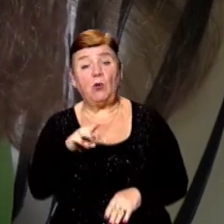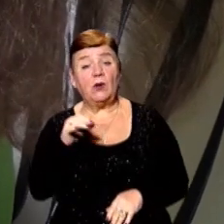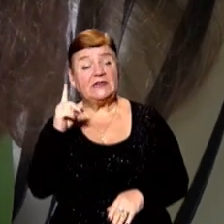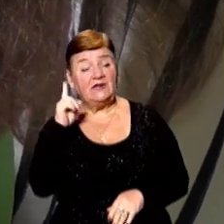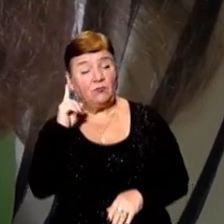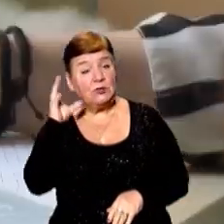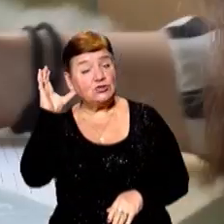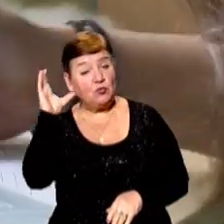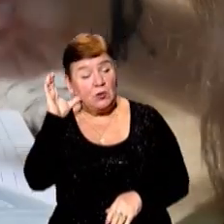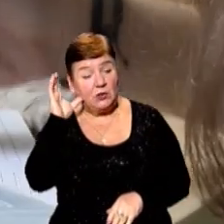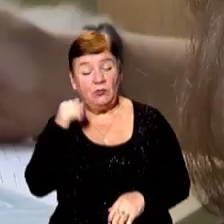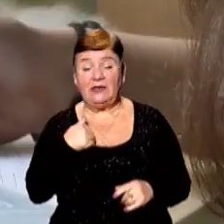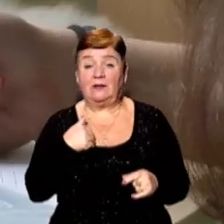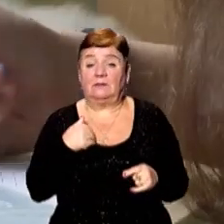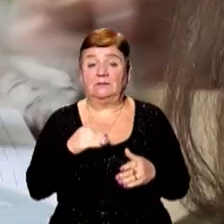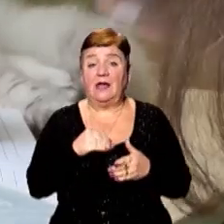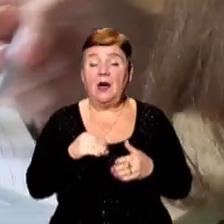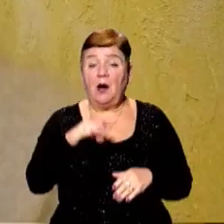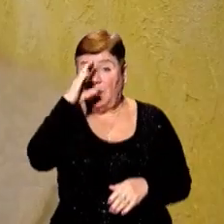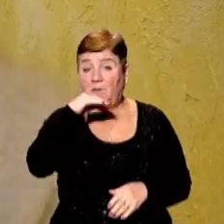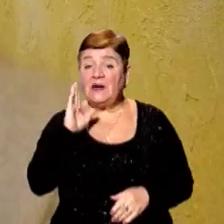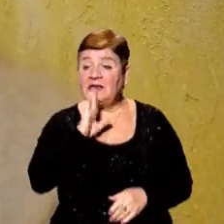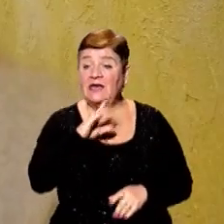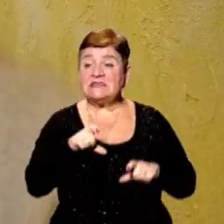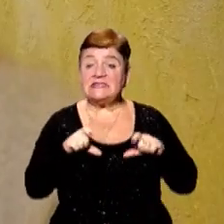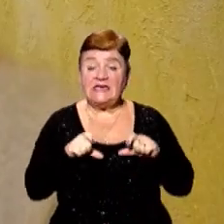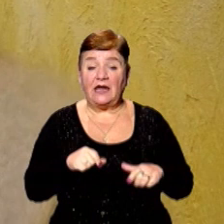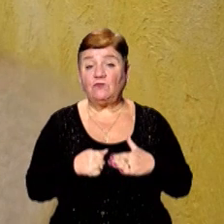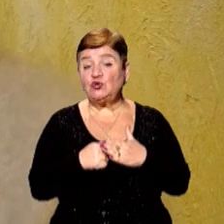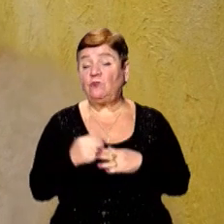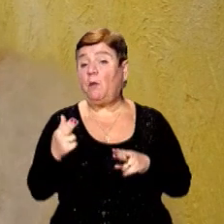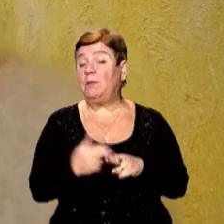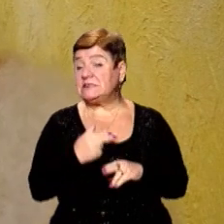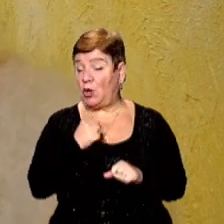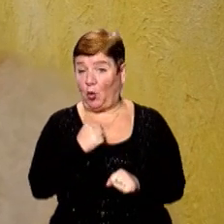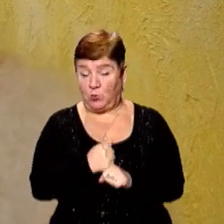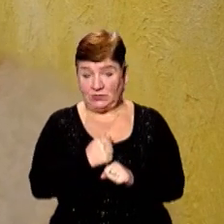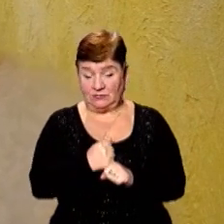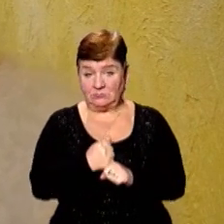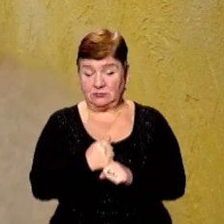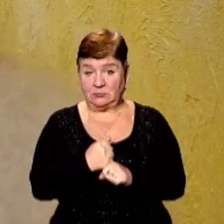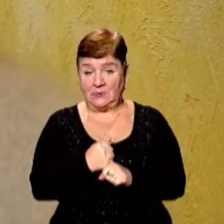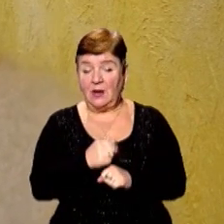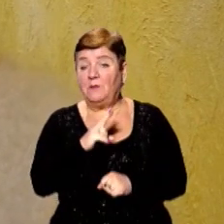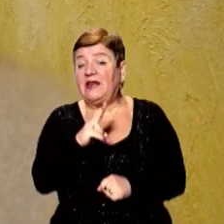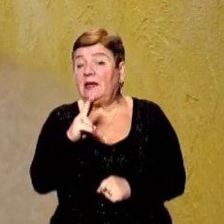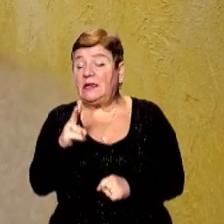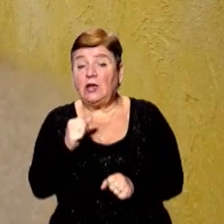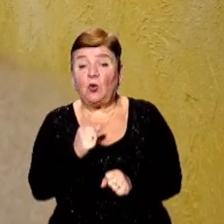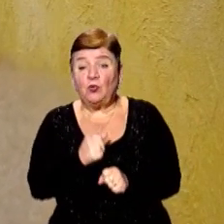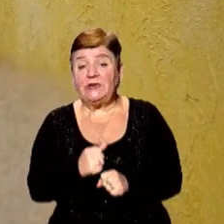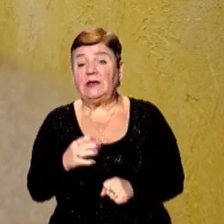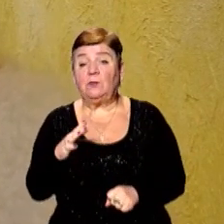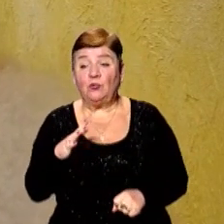я і собі відволікаюся. Наразі батьки сидять в основному без роботи, тому що при якій би ти роботі не було,